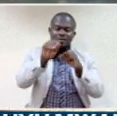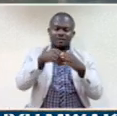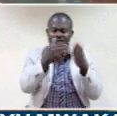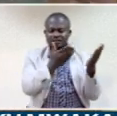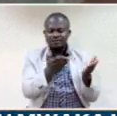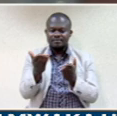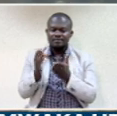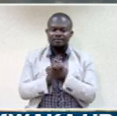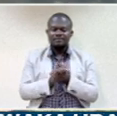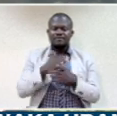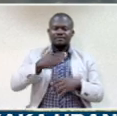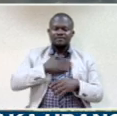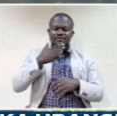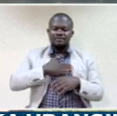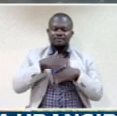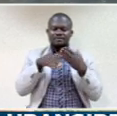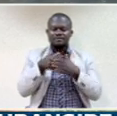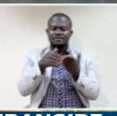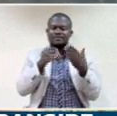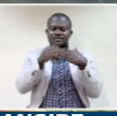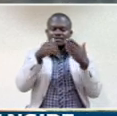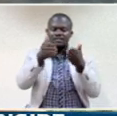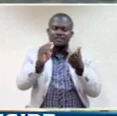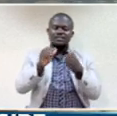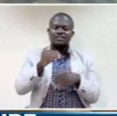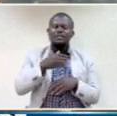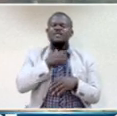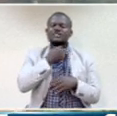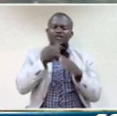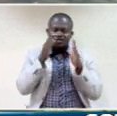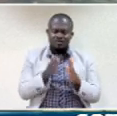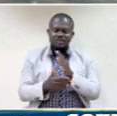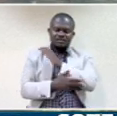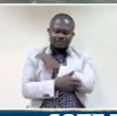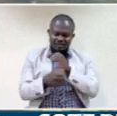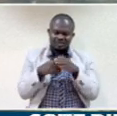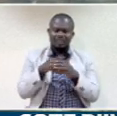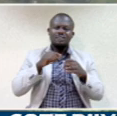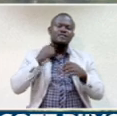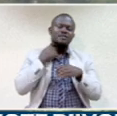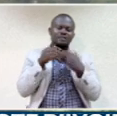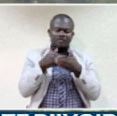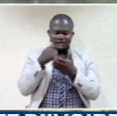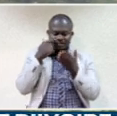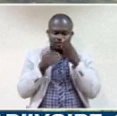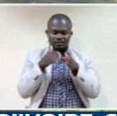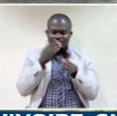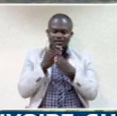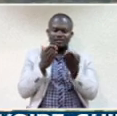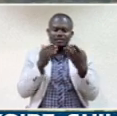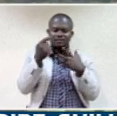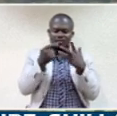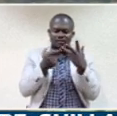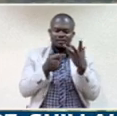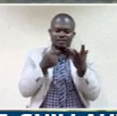kubakira twishimye muyozi yaduhaye icyo gisambo kituje umutekano ngo twaryoshye turimo turubaka turimo turagira